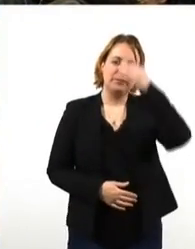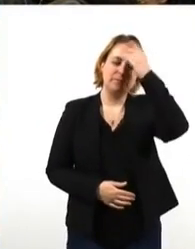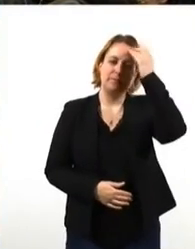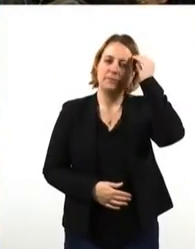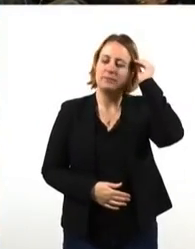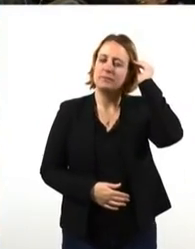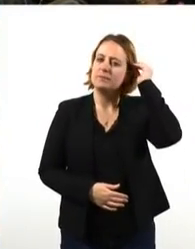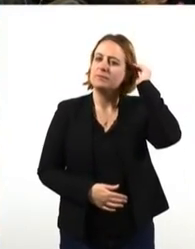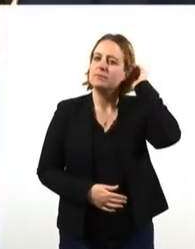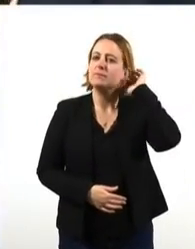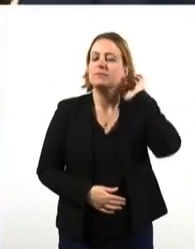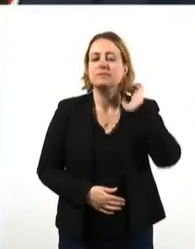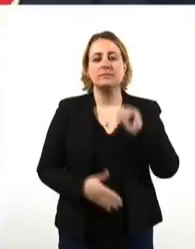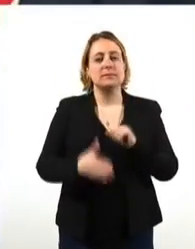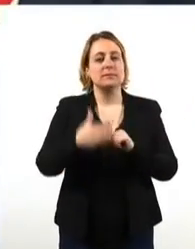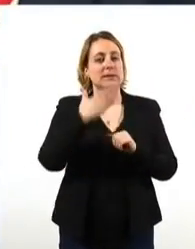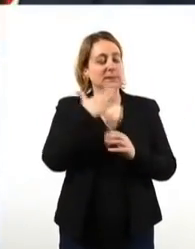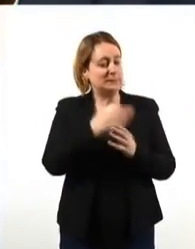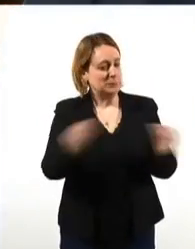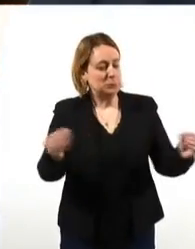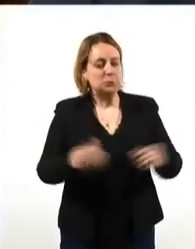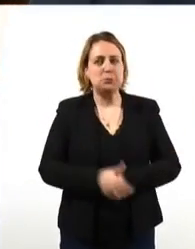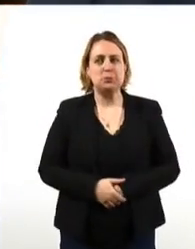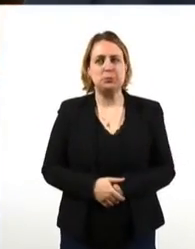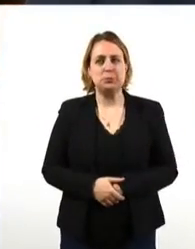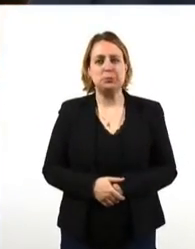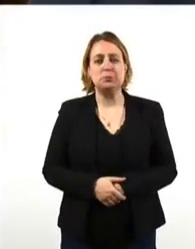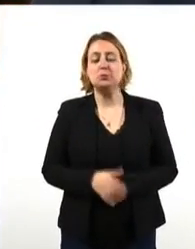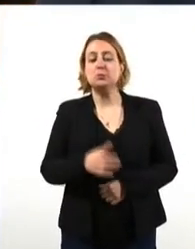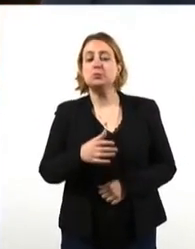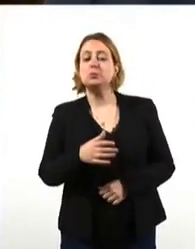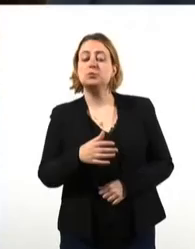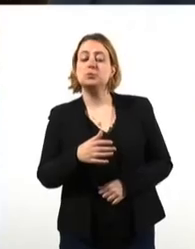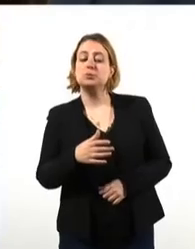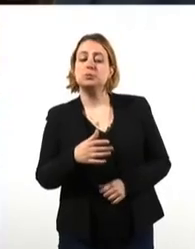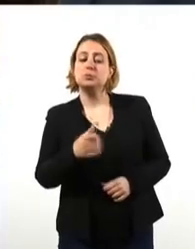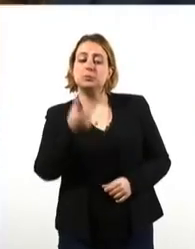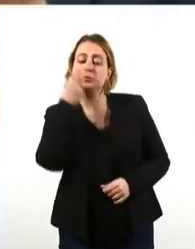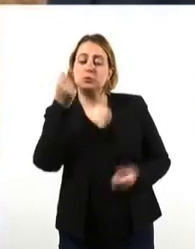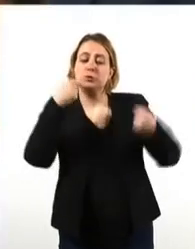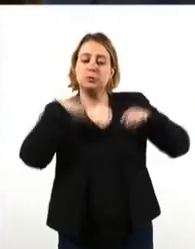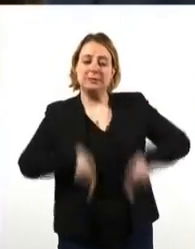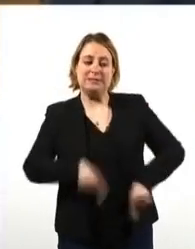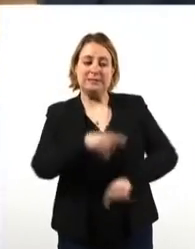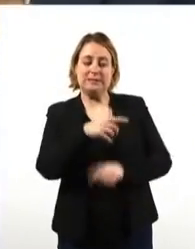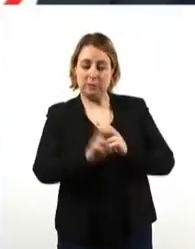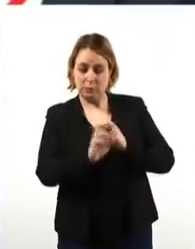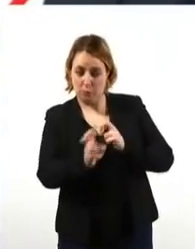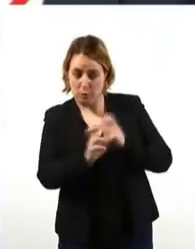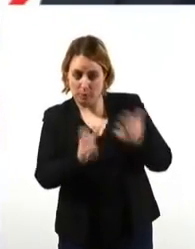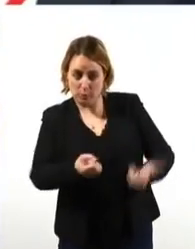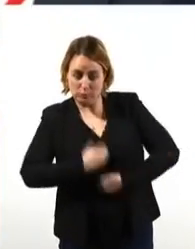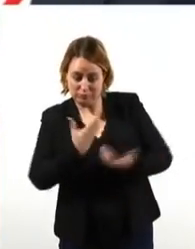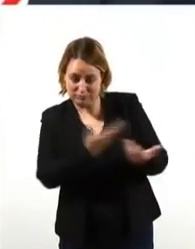Merci, merci beaucoup. Monsieur le ministre des Transports, Clément Beaune, vous voulez dire un mot ?